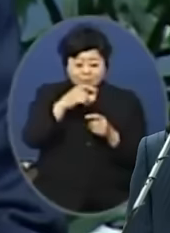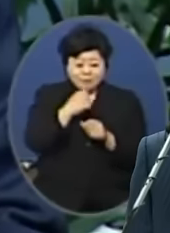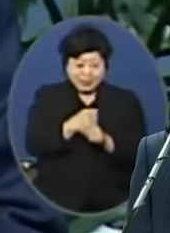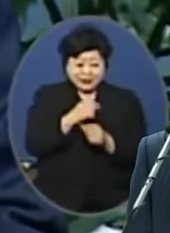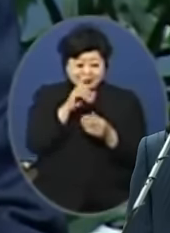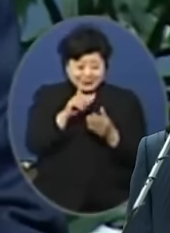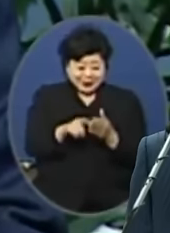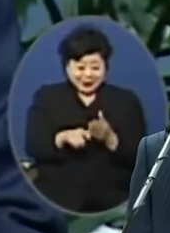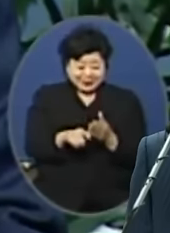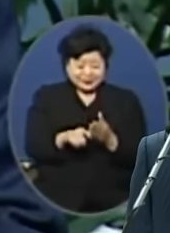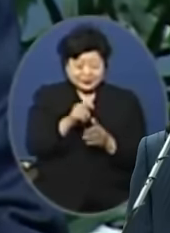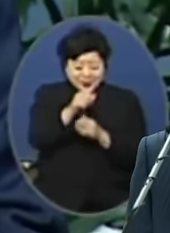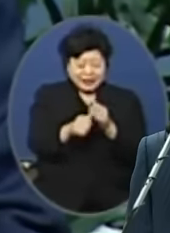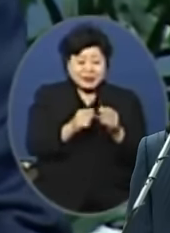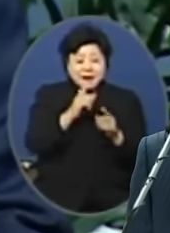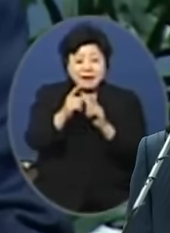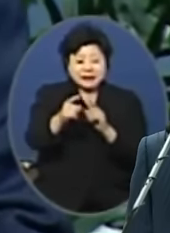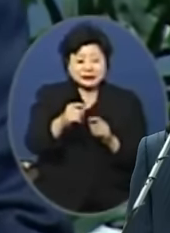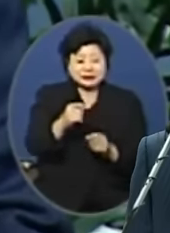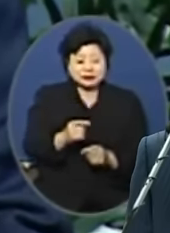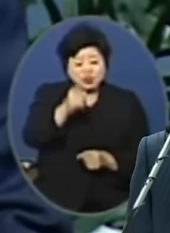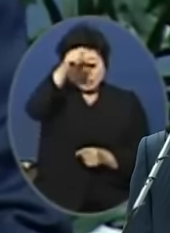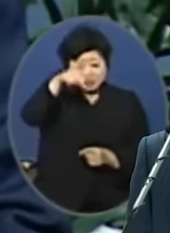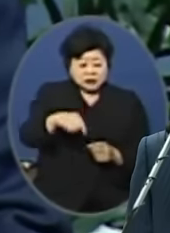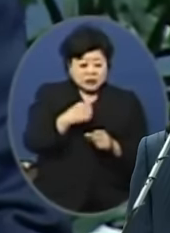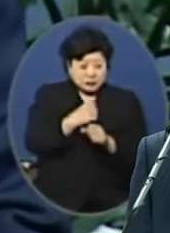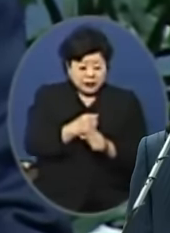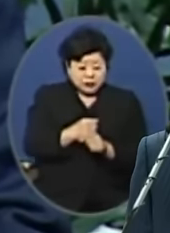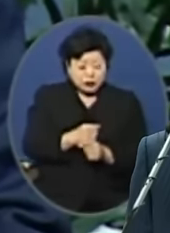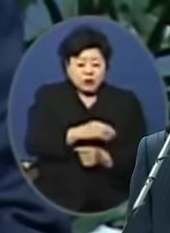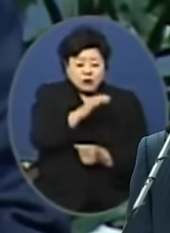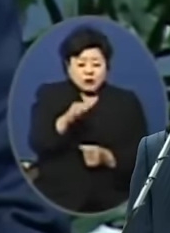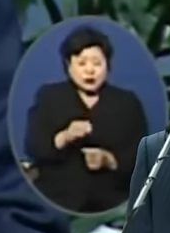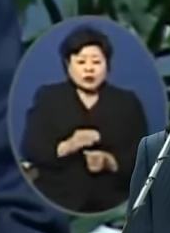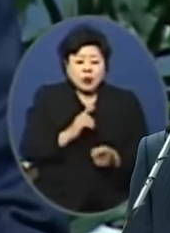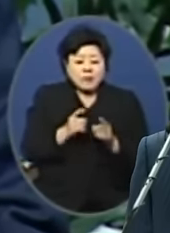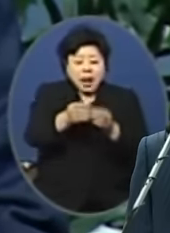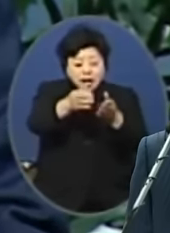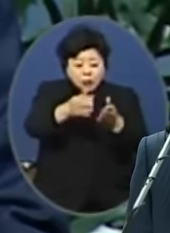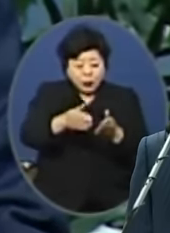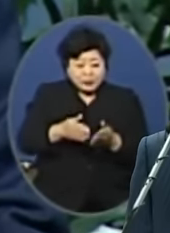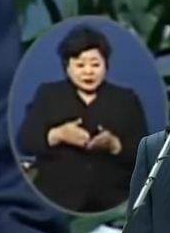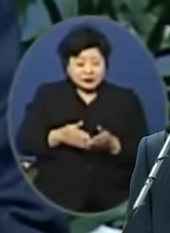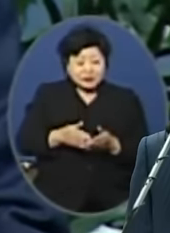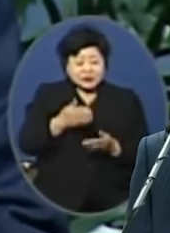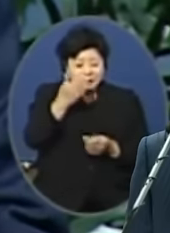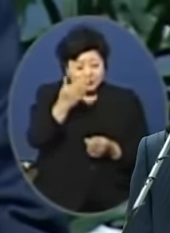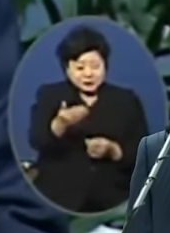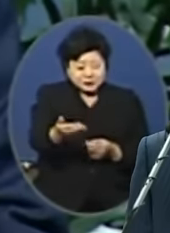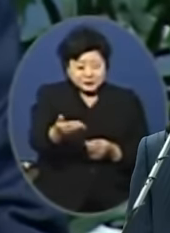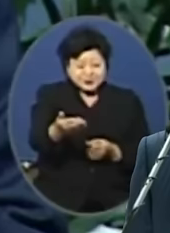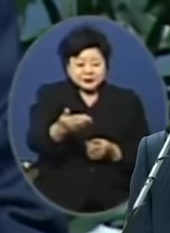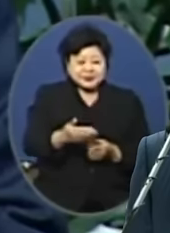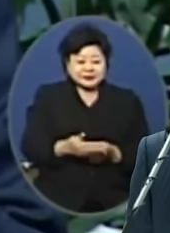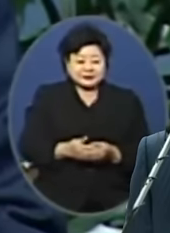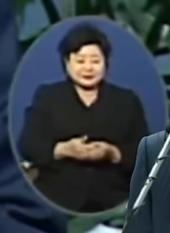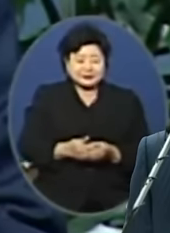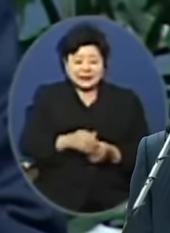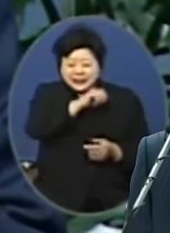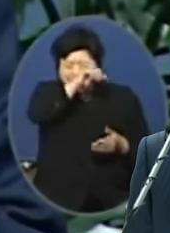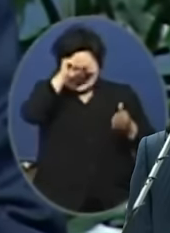때 하나님이 말씀으로 천지를 지으신 것처럼 우리도 말을 통해서 여러분